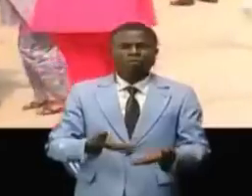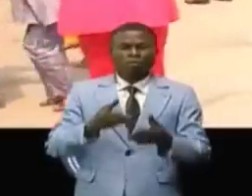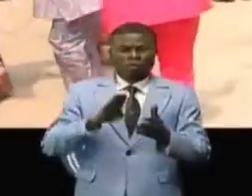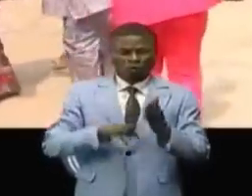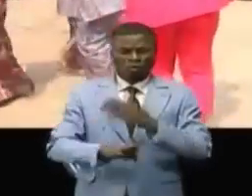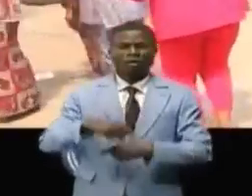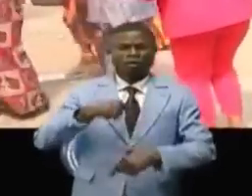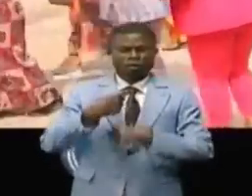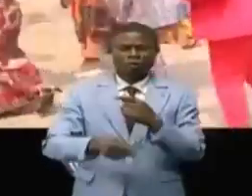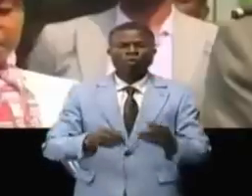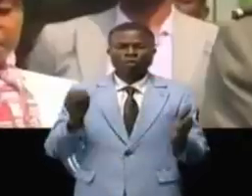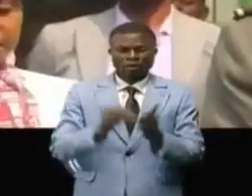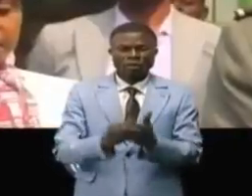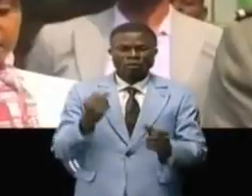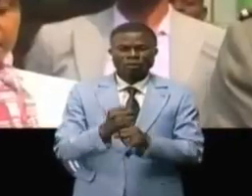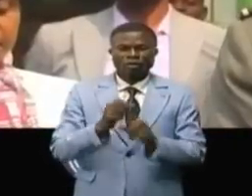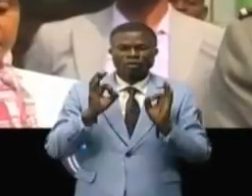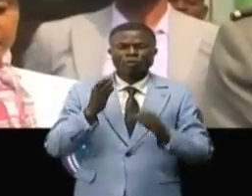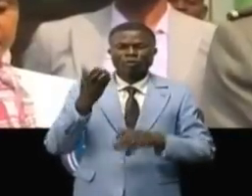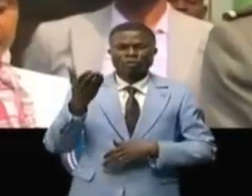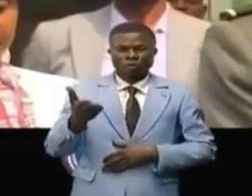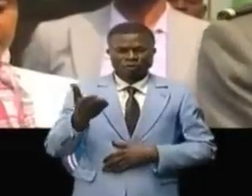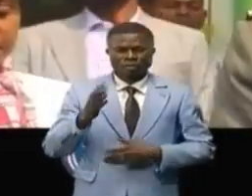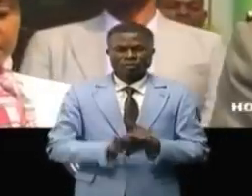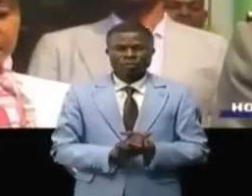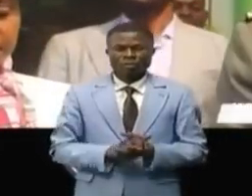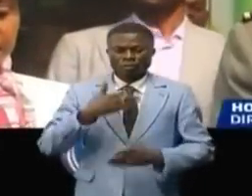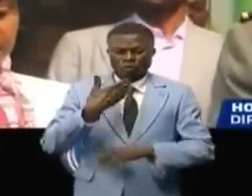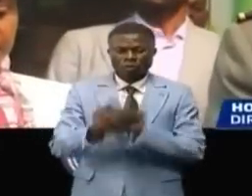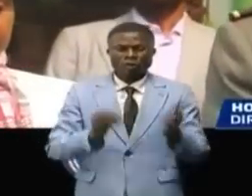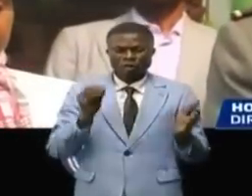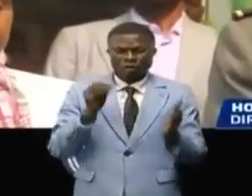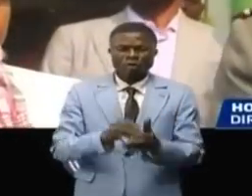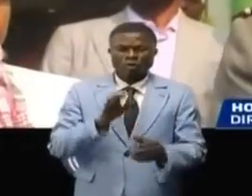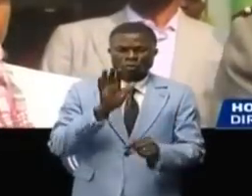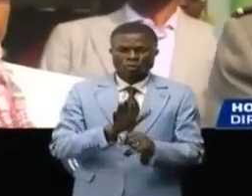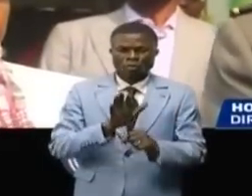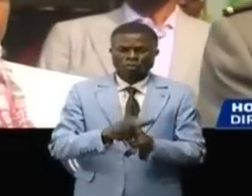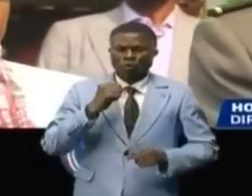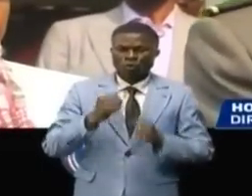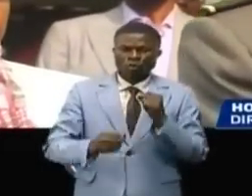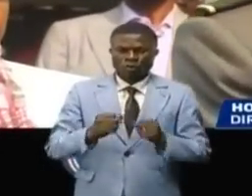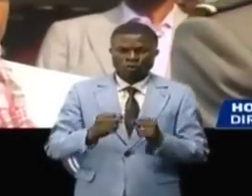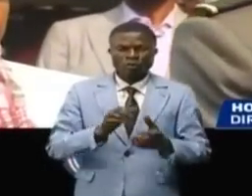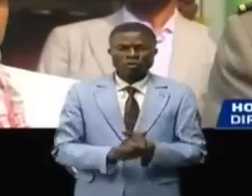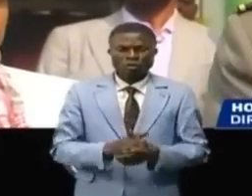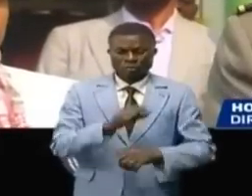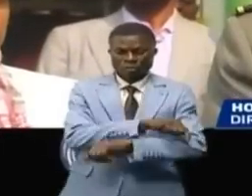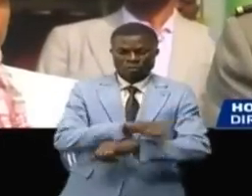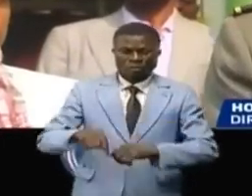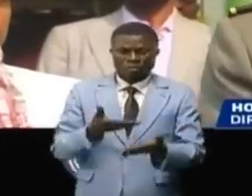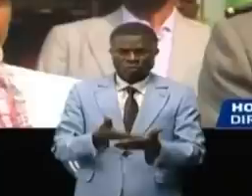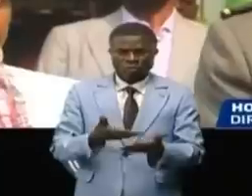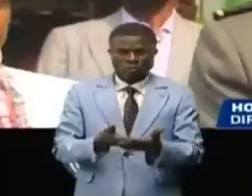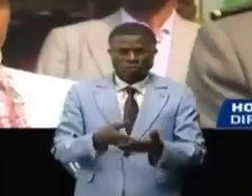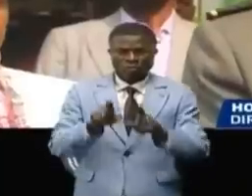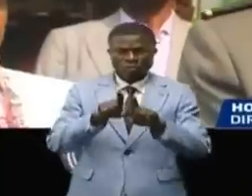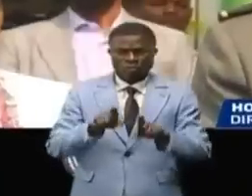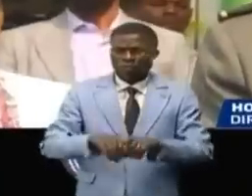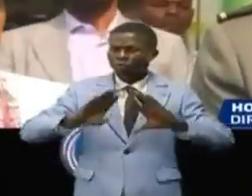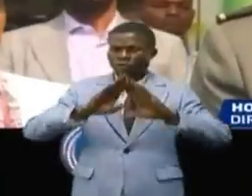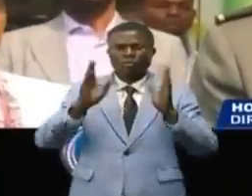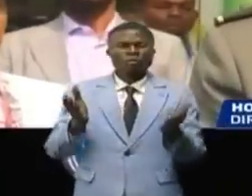prononcer ses premiers mots je ferai de mon mieux avec le concept administration ainsi que l'ensemble